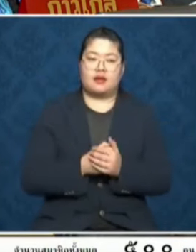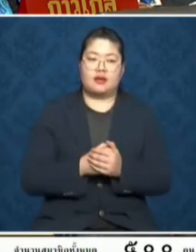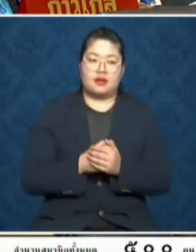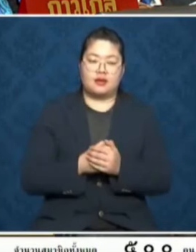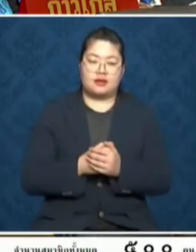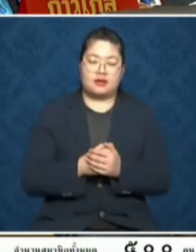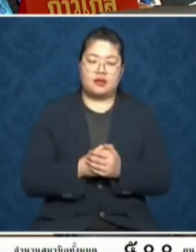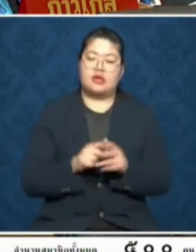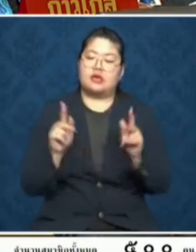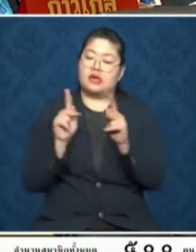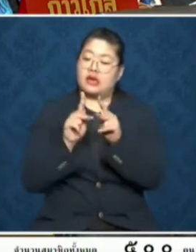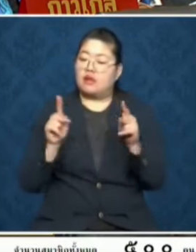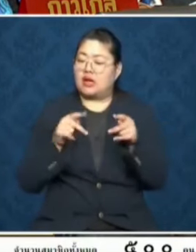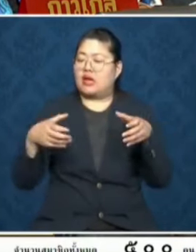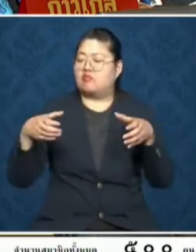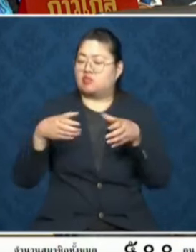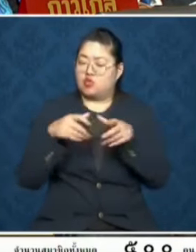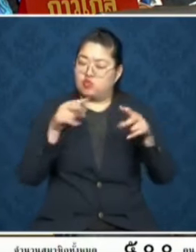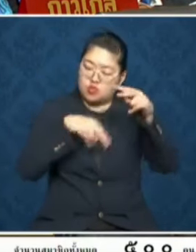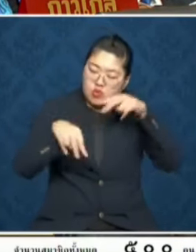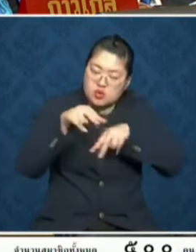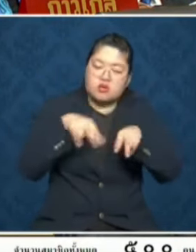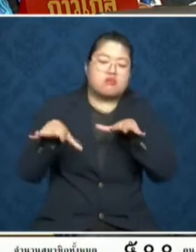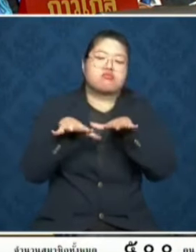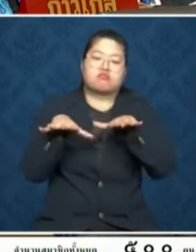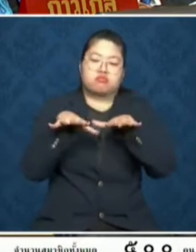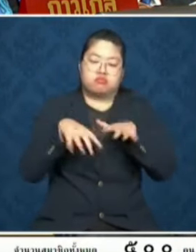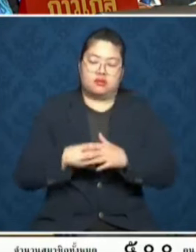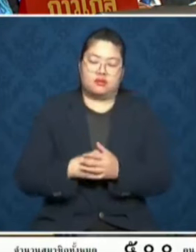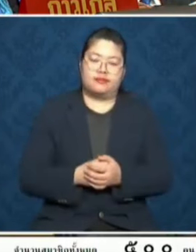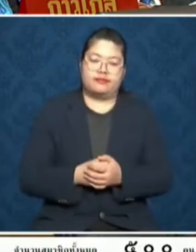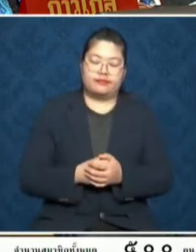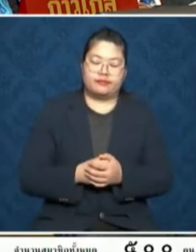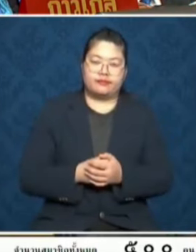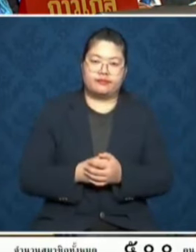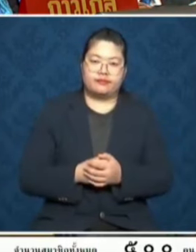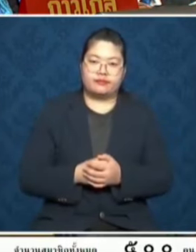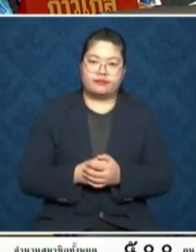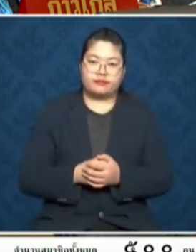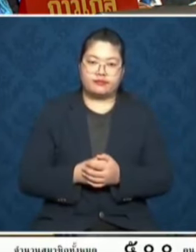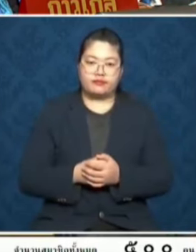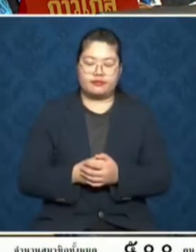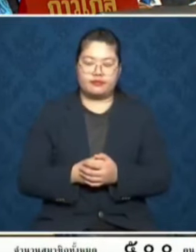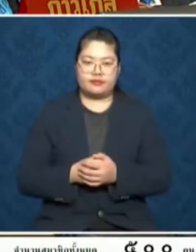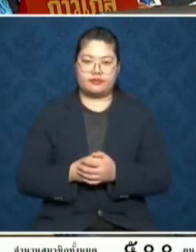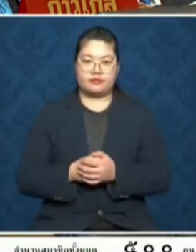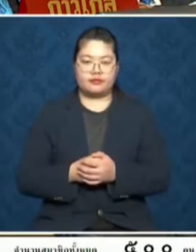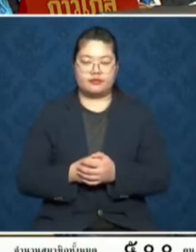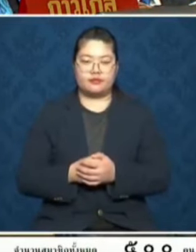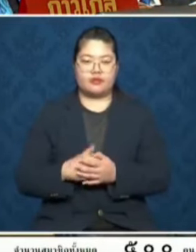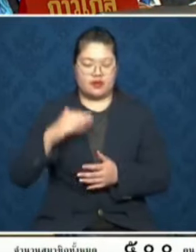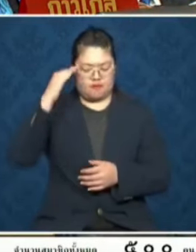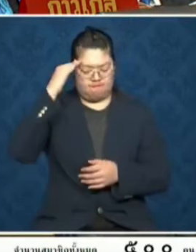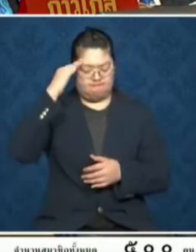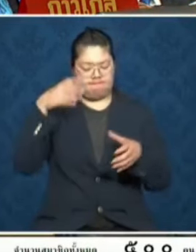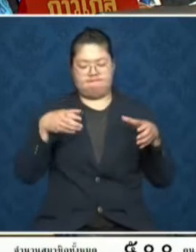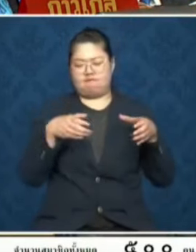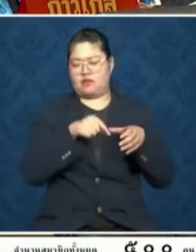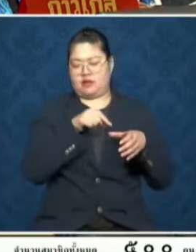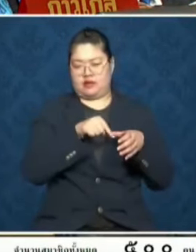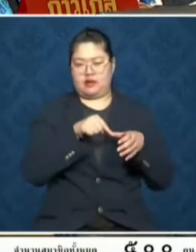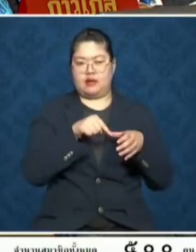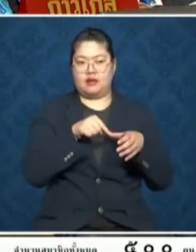ตั้งคณะกรรมการขึ้นมาแค่ตรวจสอบเท่านั้นไม่เพียงเท่านั้นค่ะท่านประธานกองทัพยังเป็นทั้งแลน